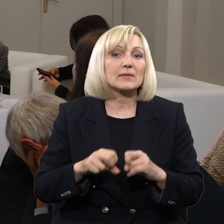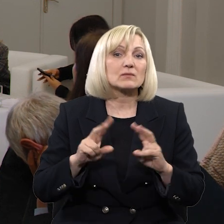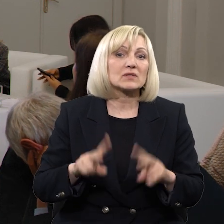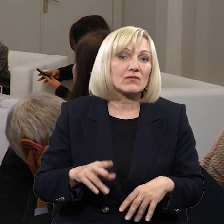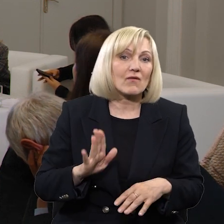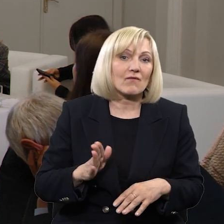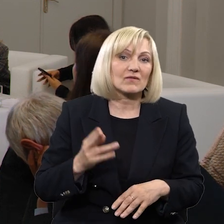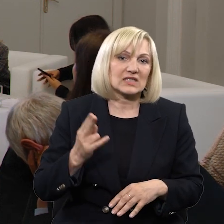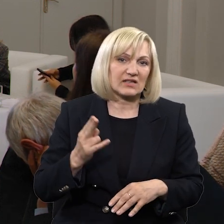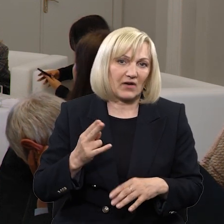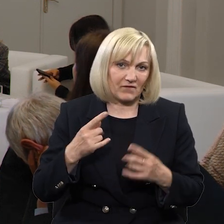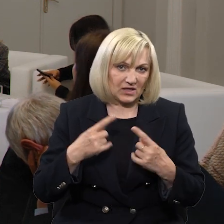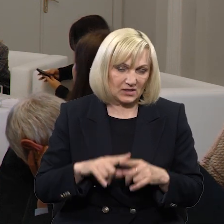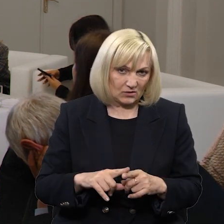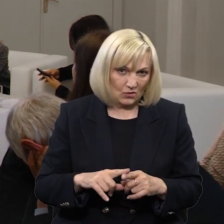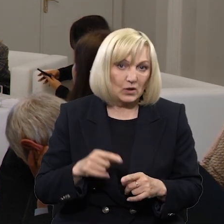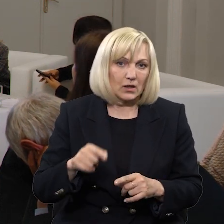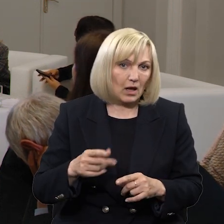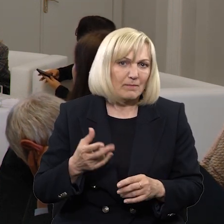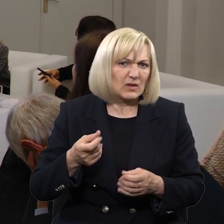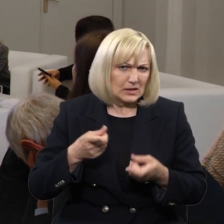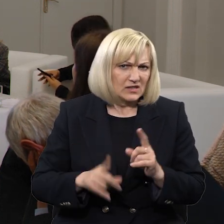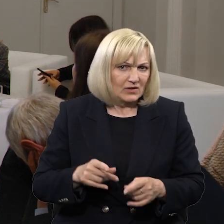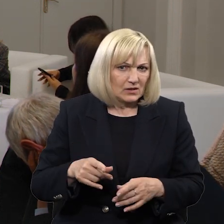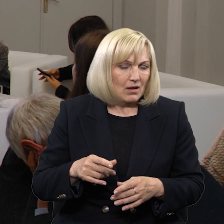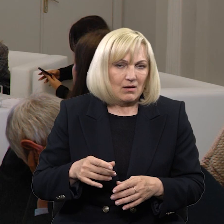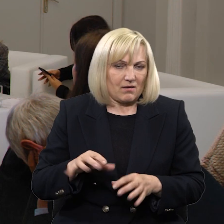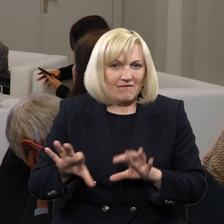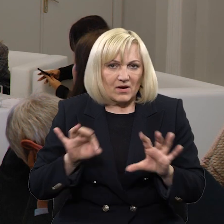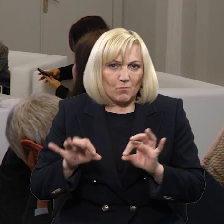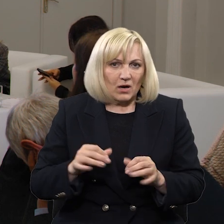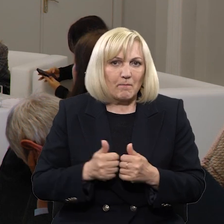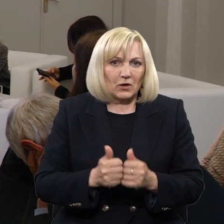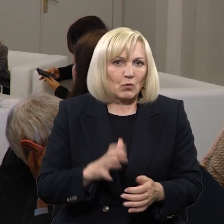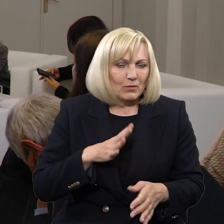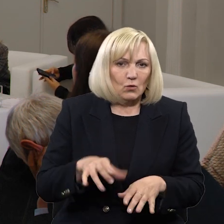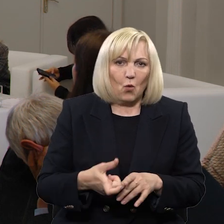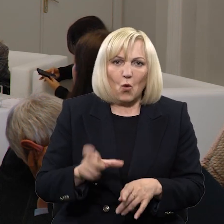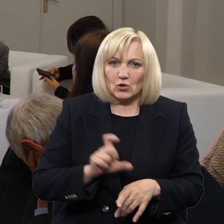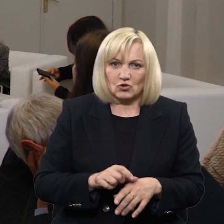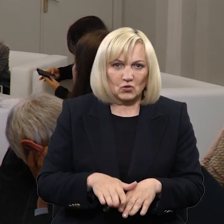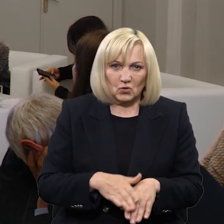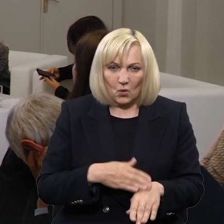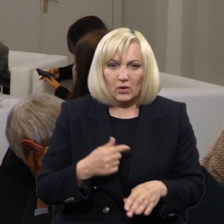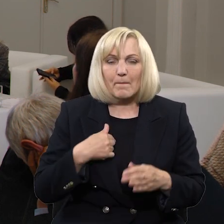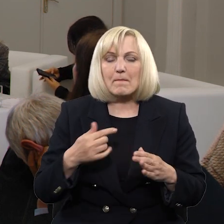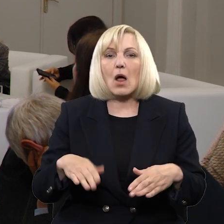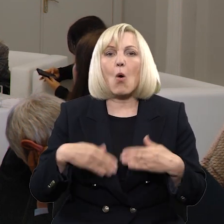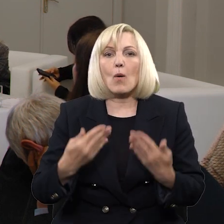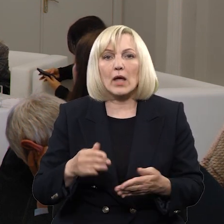специалистами в области цифровых технологий вот здесь действительно подбор партнера шел очень долго мы обратились